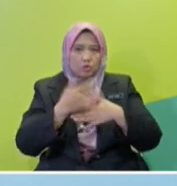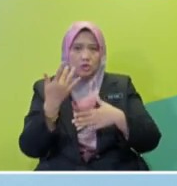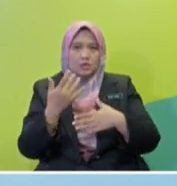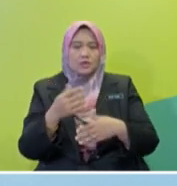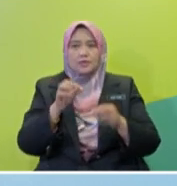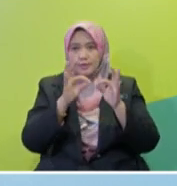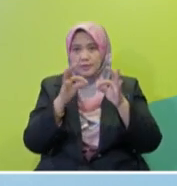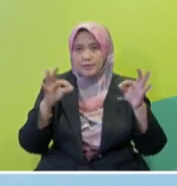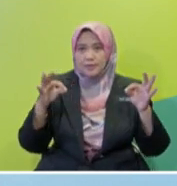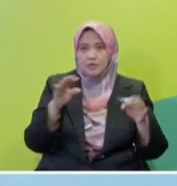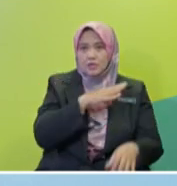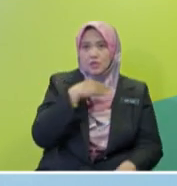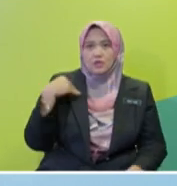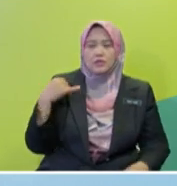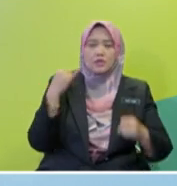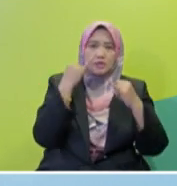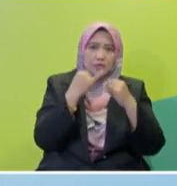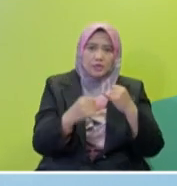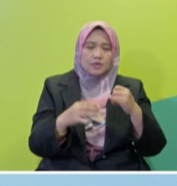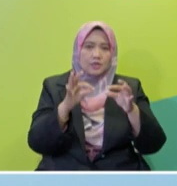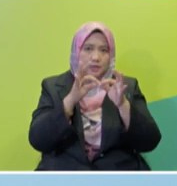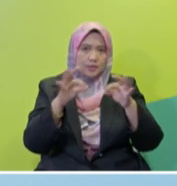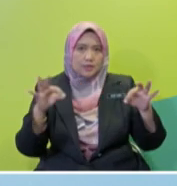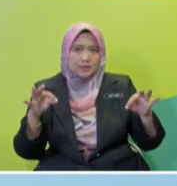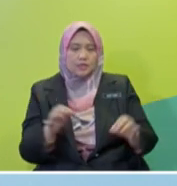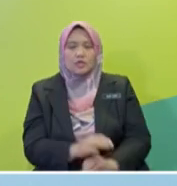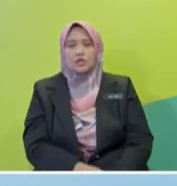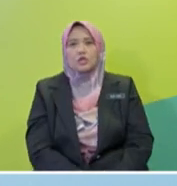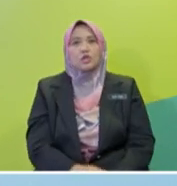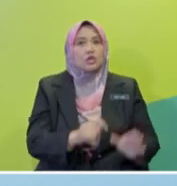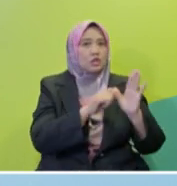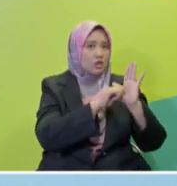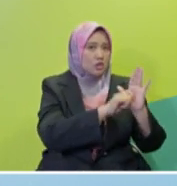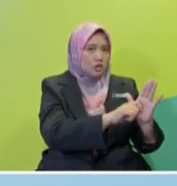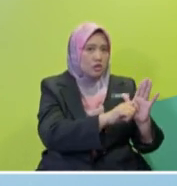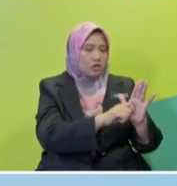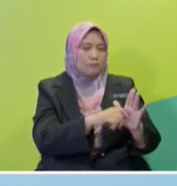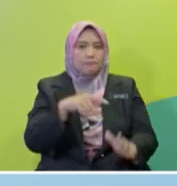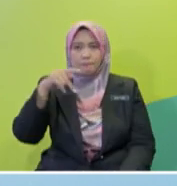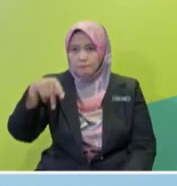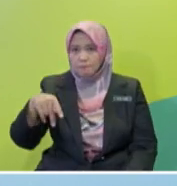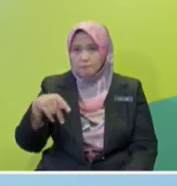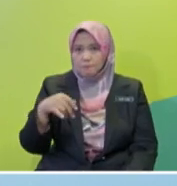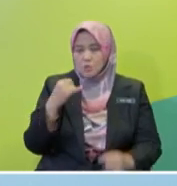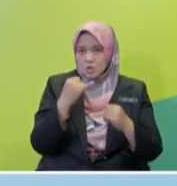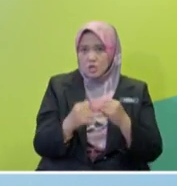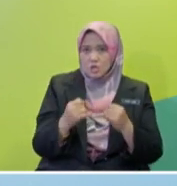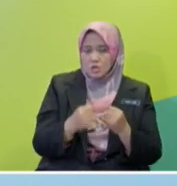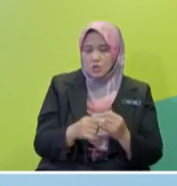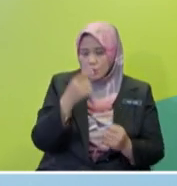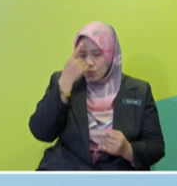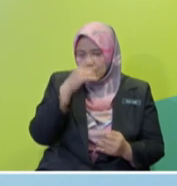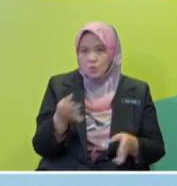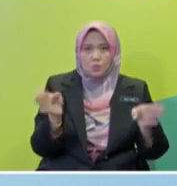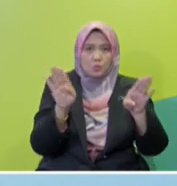P Tunjukkan dia adalah penutup bagi tag P untuk paragraf untuk paragraf lah untuk bagian